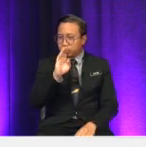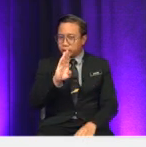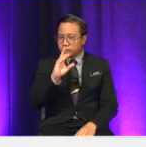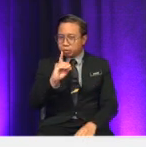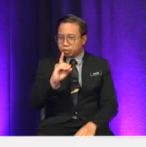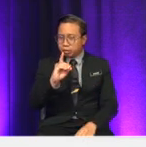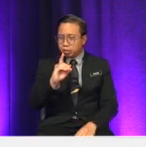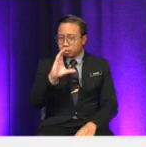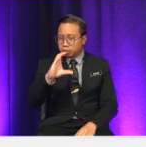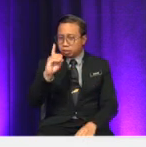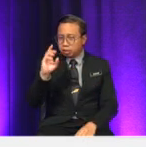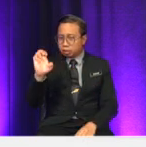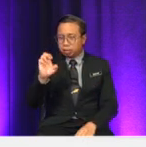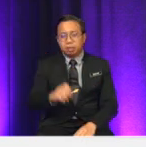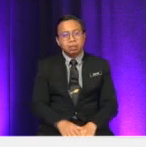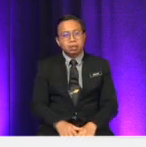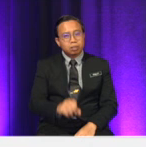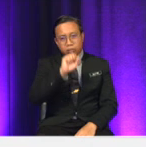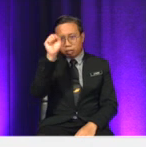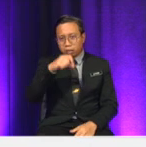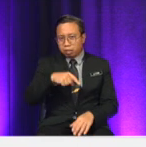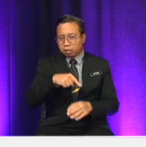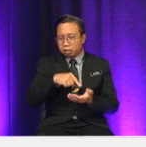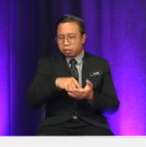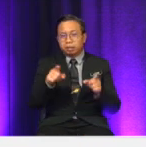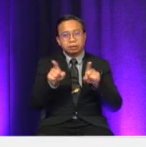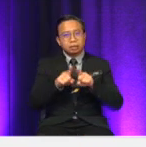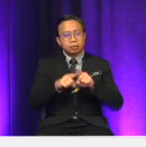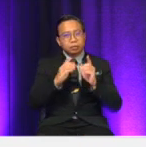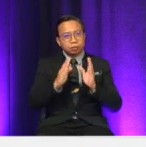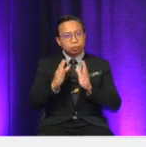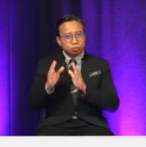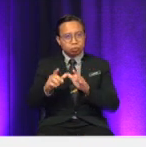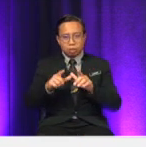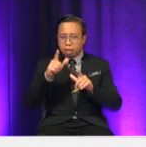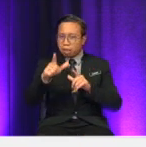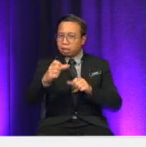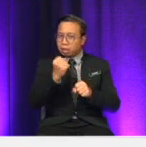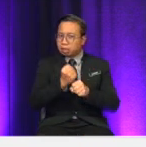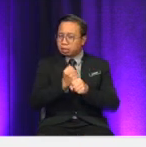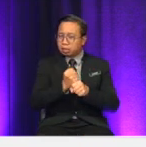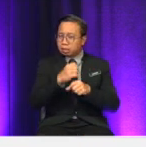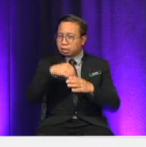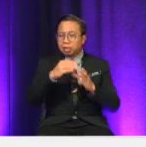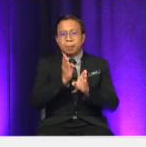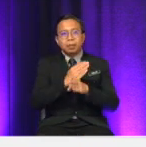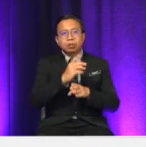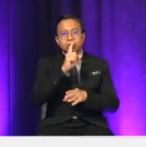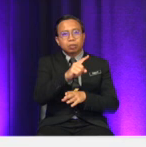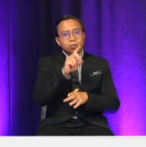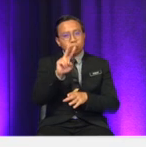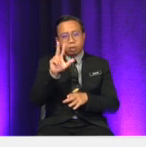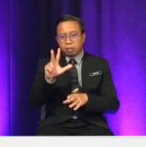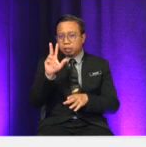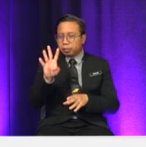dan E, tapi soalan yang ni masih lagi sama, susun juga langkah kerja tapi dalam bentuk 1, 2, 3,